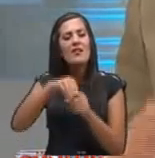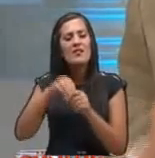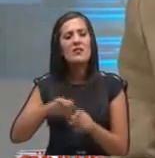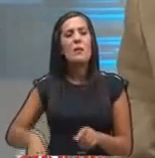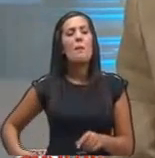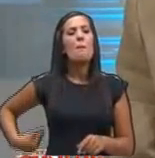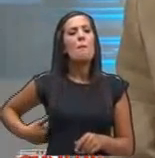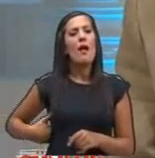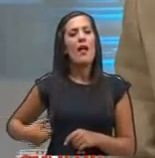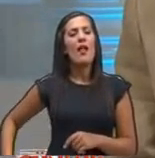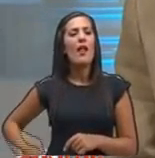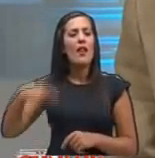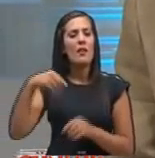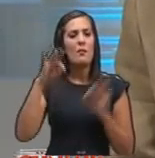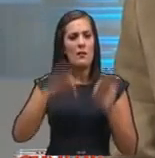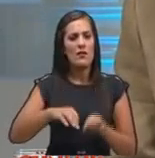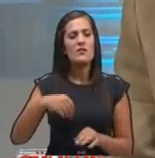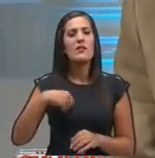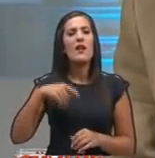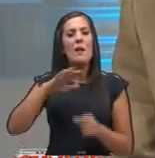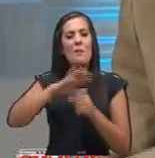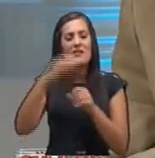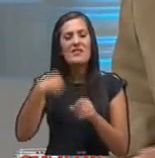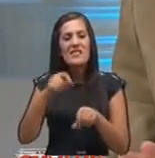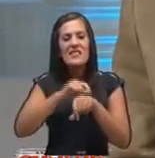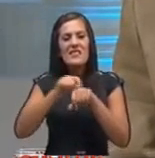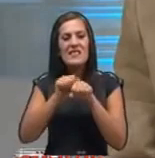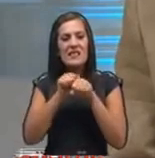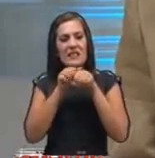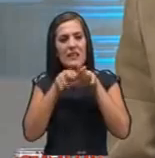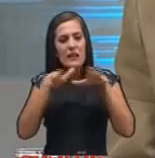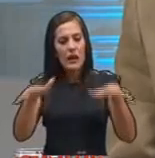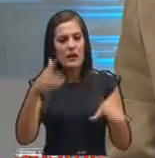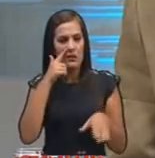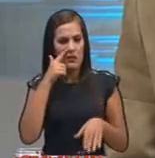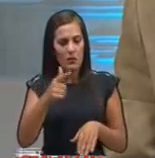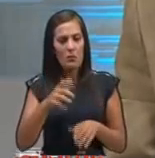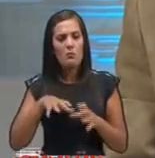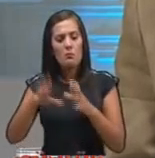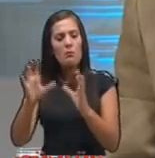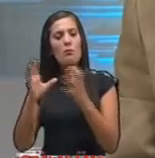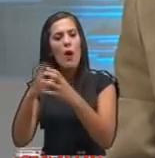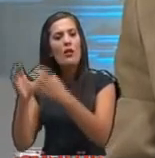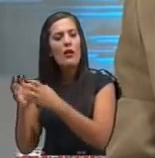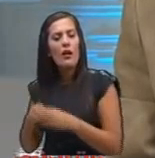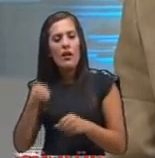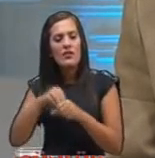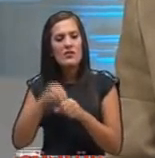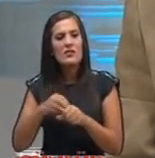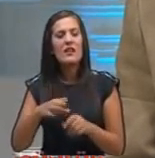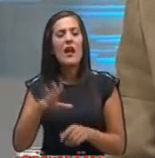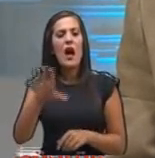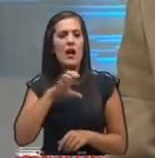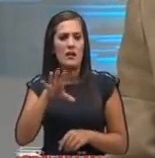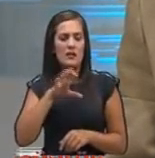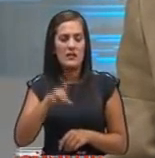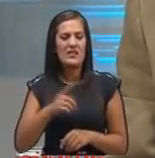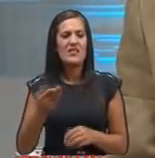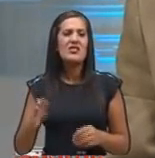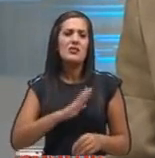ve bacağın arka kısmına bası altındaki sinirin yayıldığı bölgelerde bacakta ağrı şikayeti